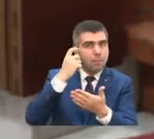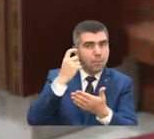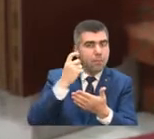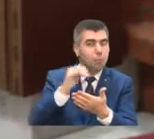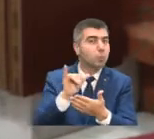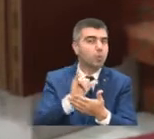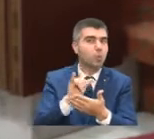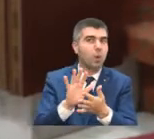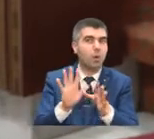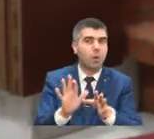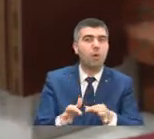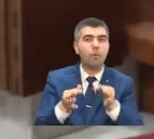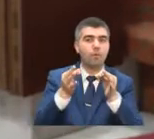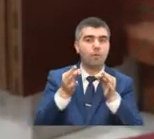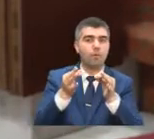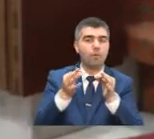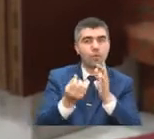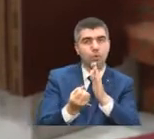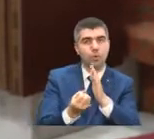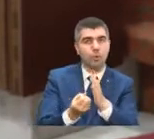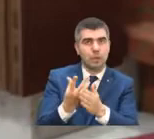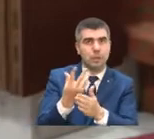كيفاش نطوروا